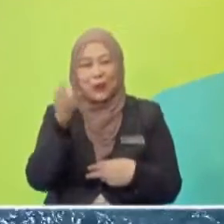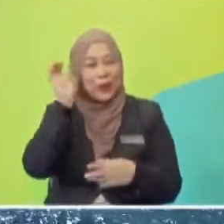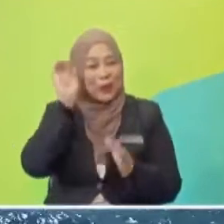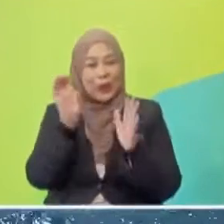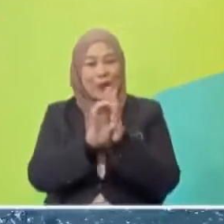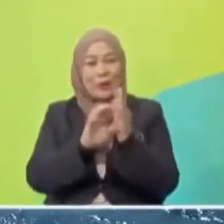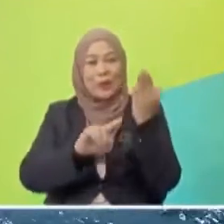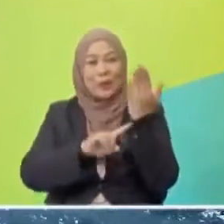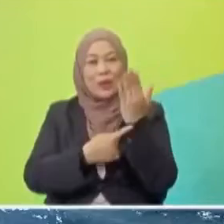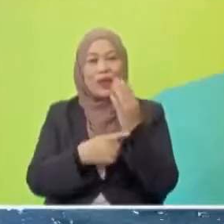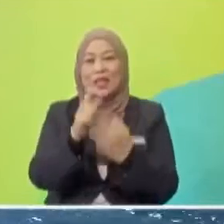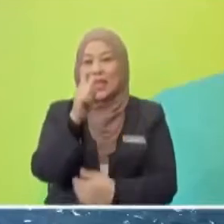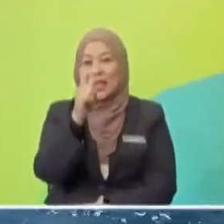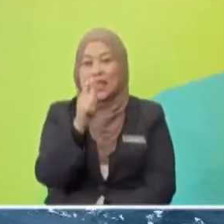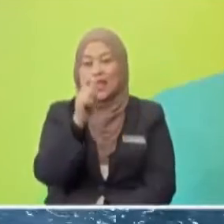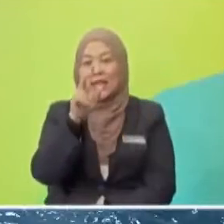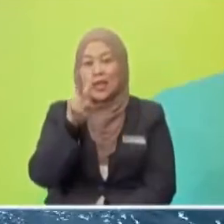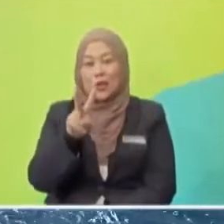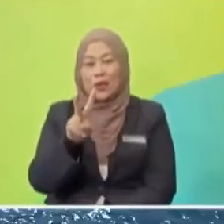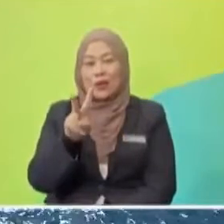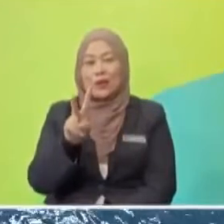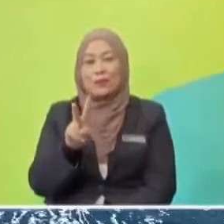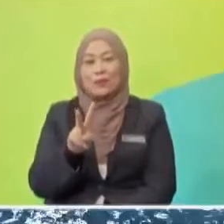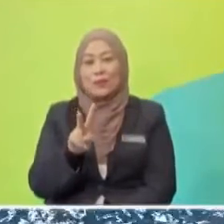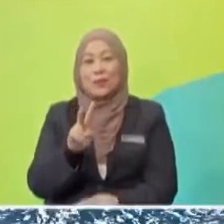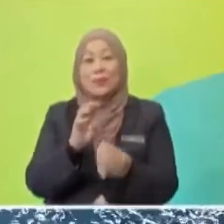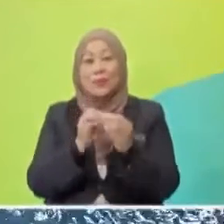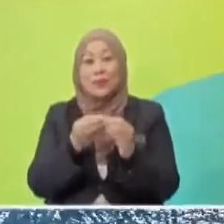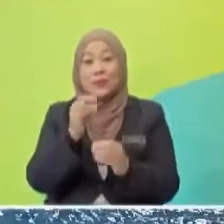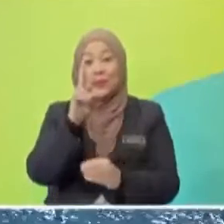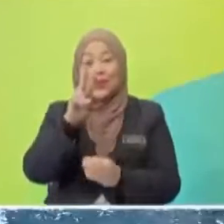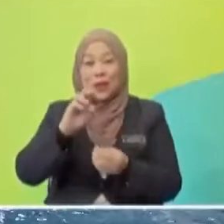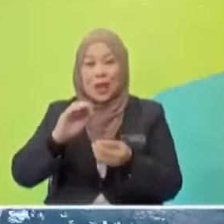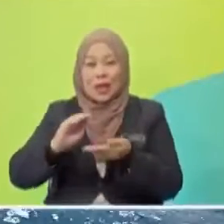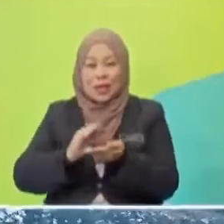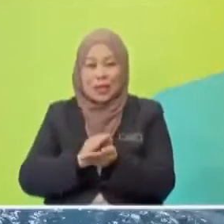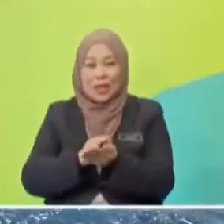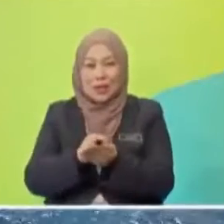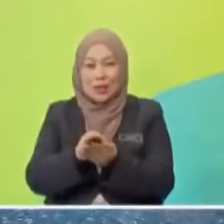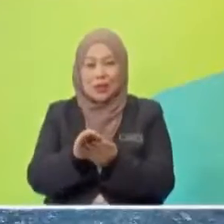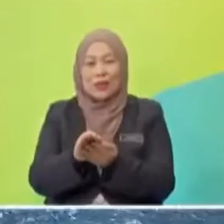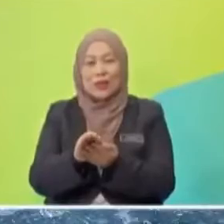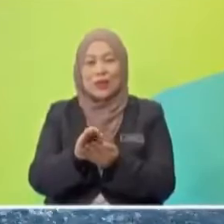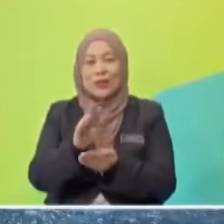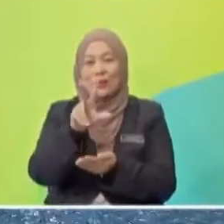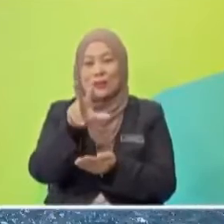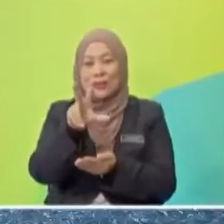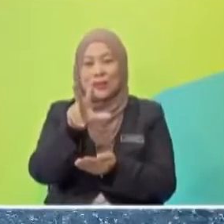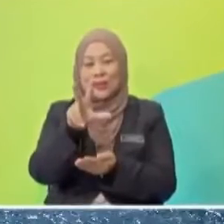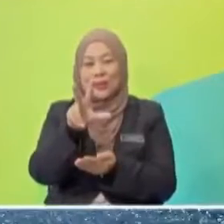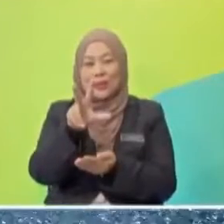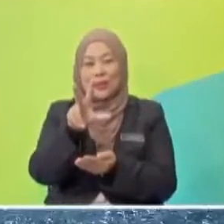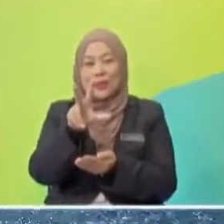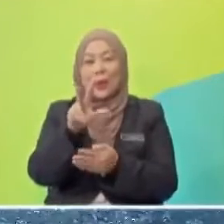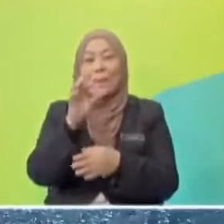television Cikgu betul yang kedua itu tikus hewan ketiga itu